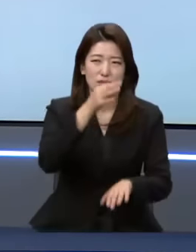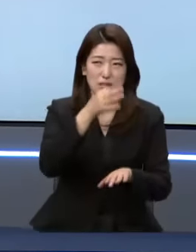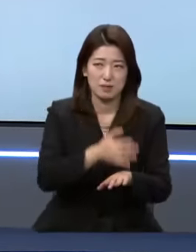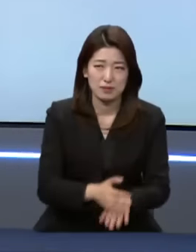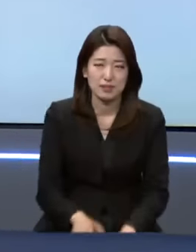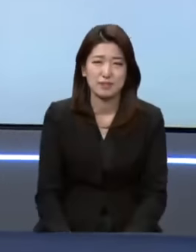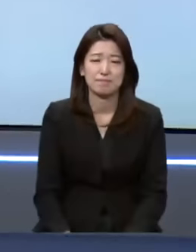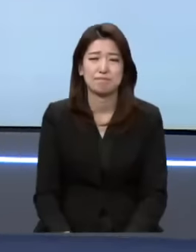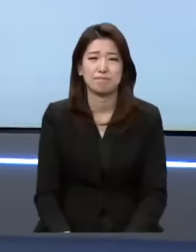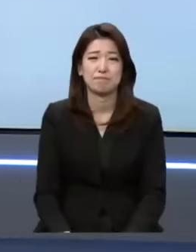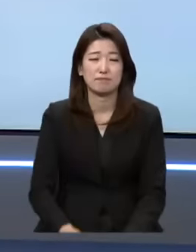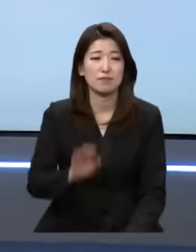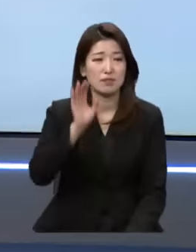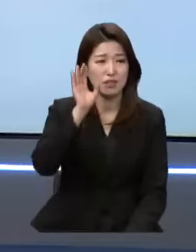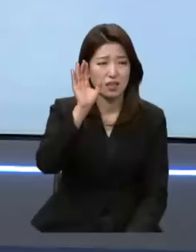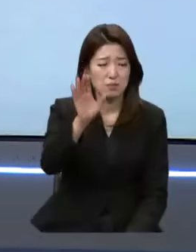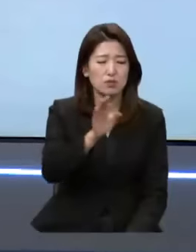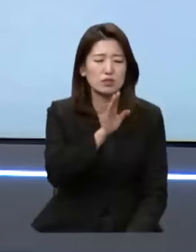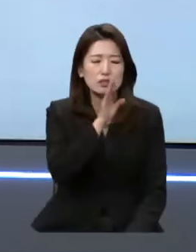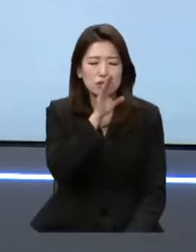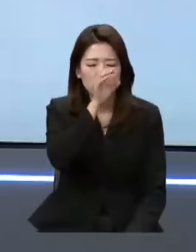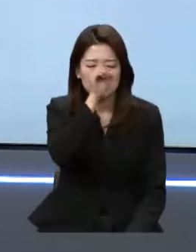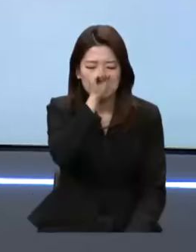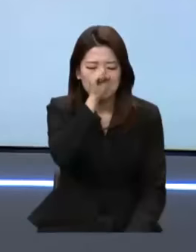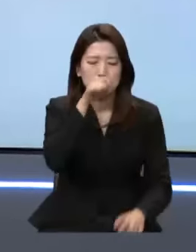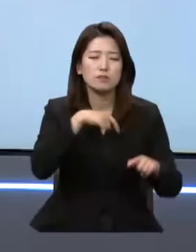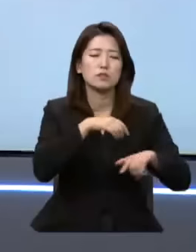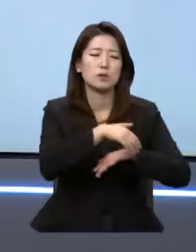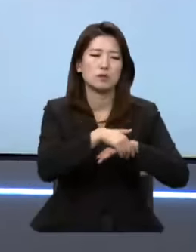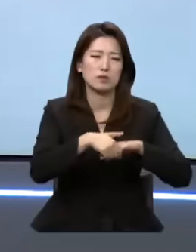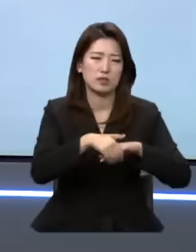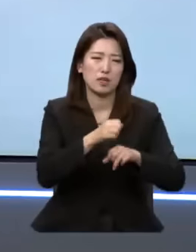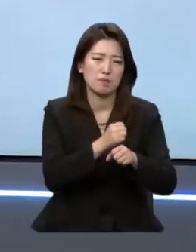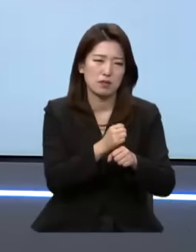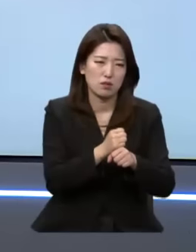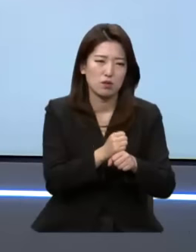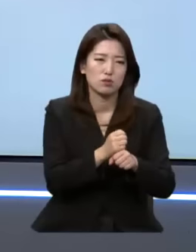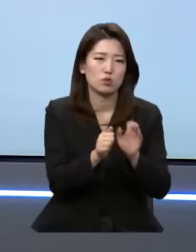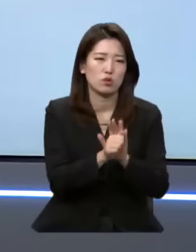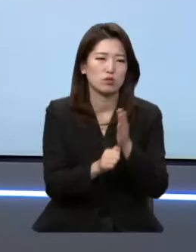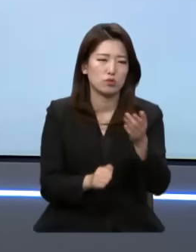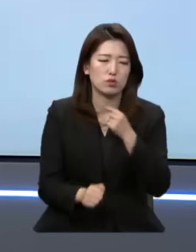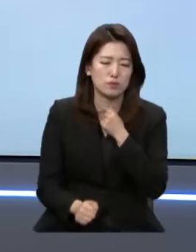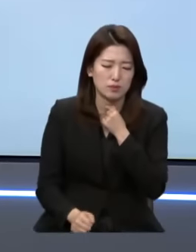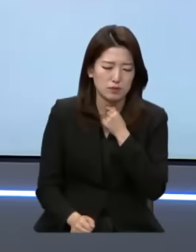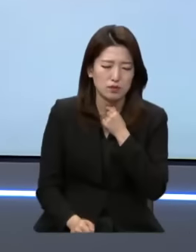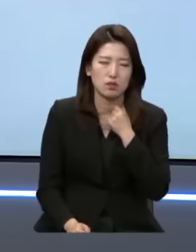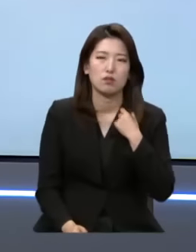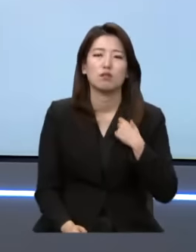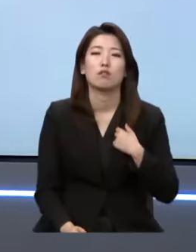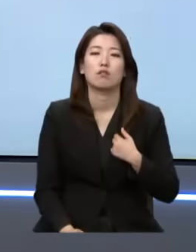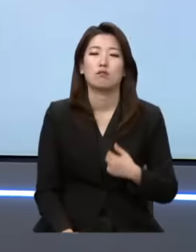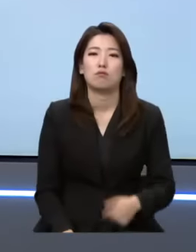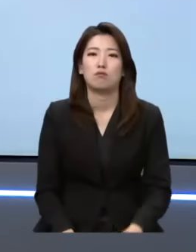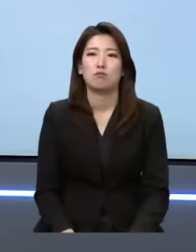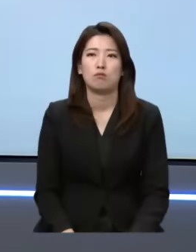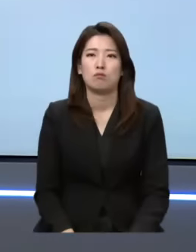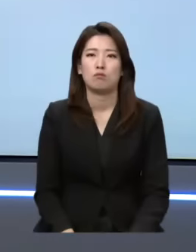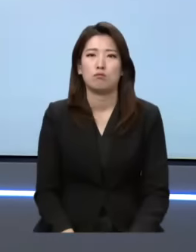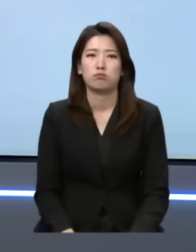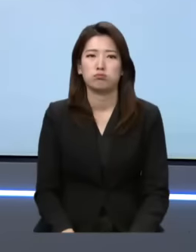만나서 토론을 때 얘기가 나왔을 수밖에 없겠죠 근데 아까 영상 혹시 잘 보신 사 보신 분들은 어 근데